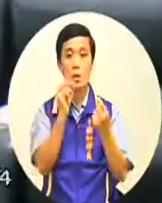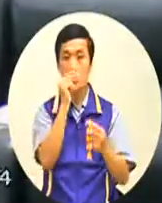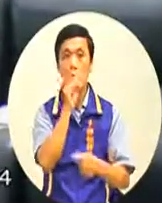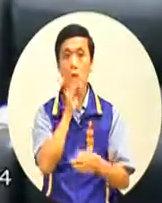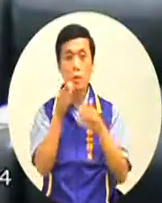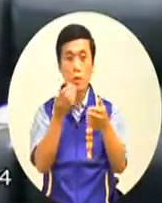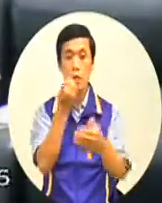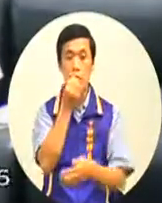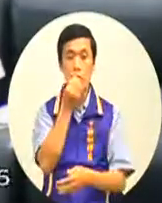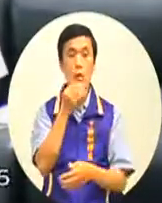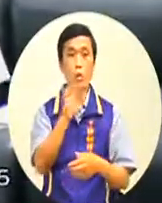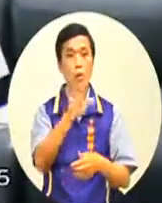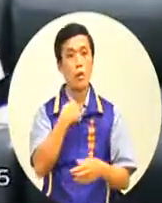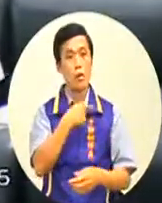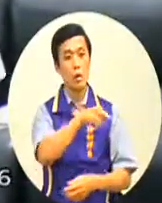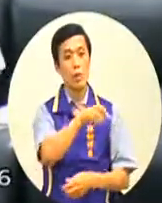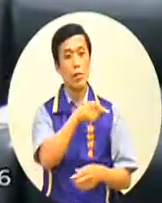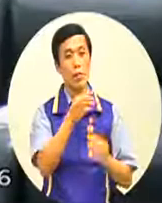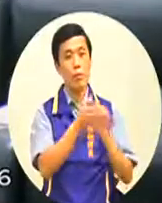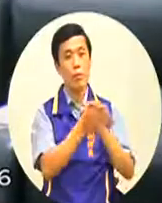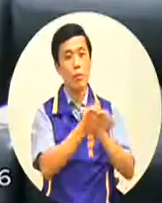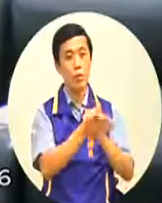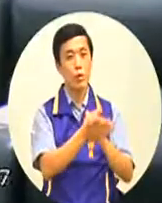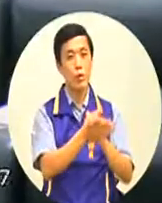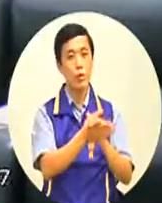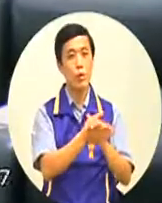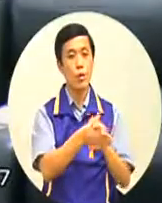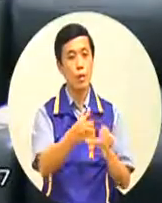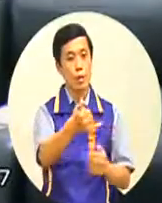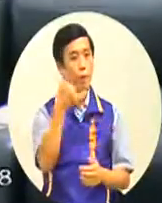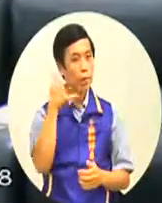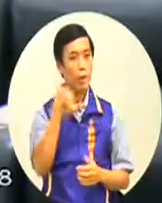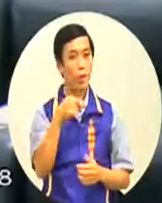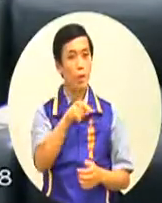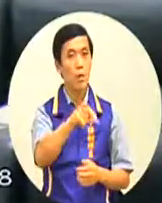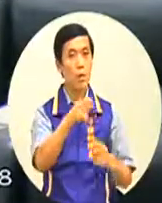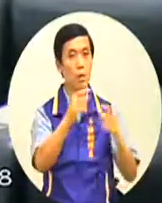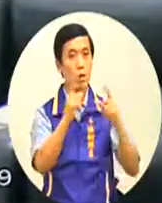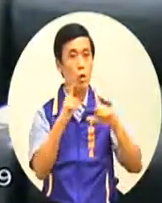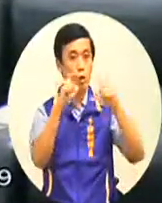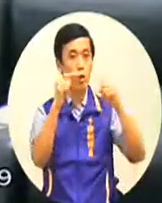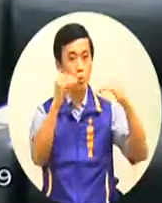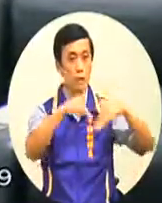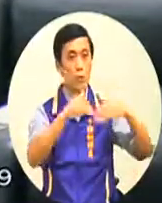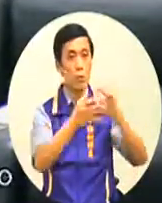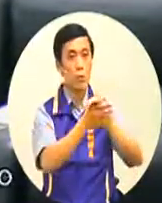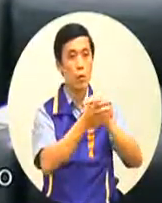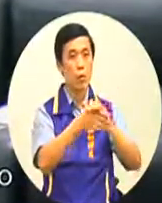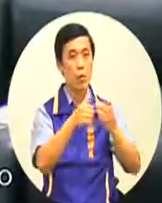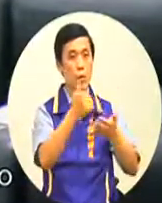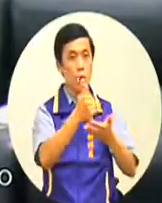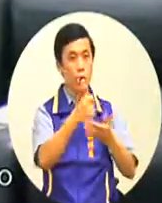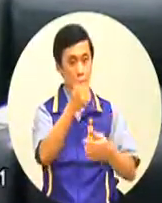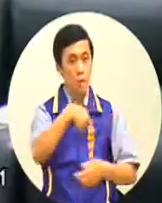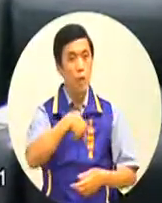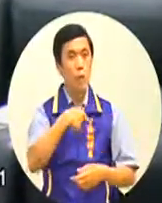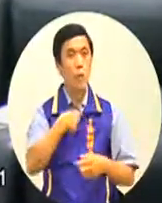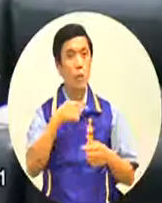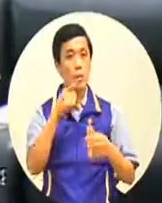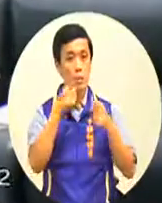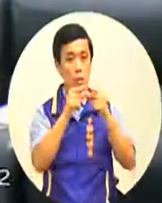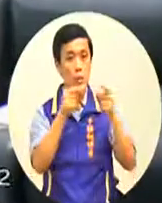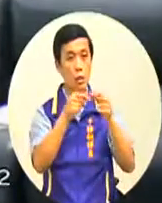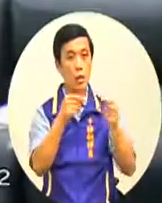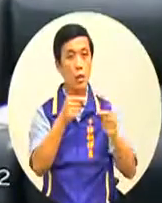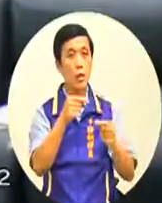友他就看不过去，要打电话给我，讲吼，伊去伊的东京的朋友都要来，讲我们日本人呐、啊，连福岛五